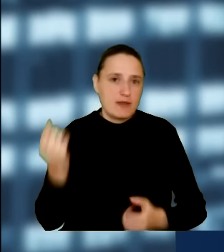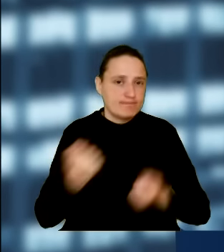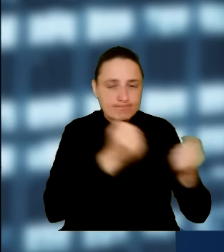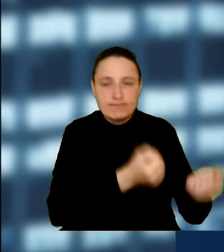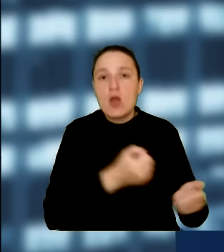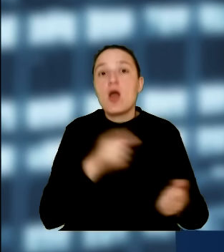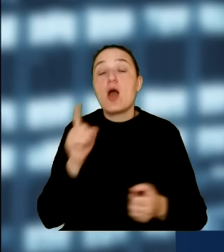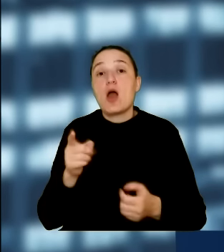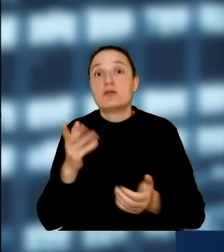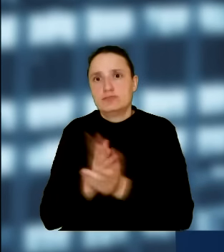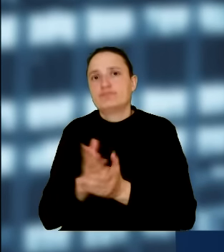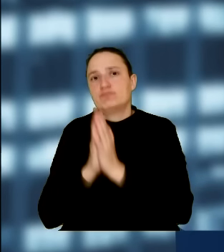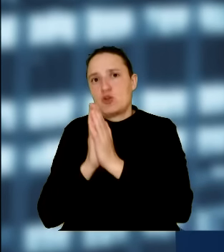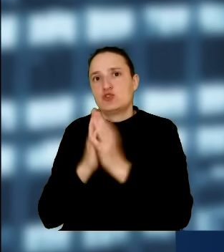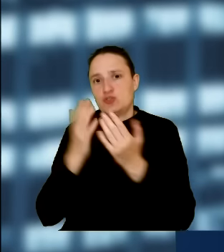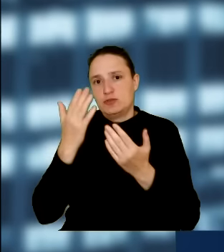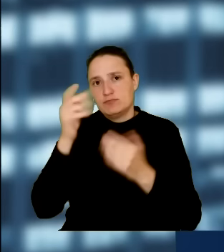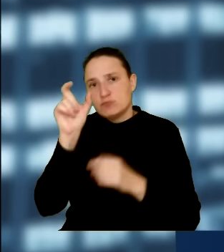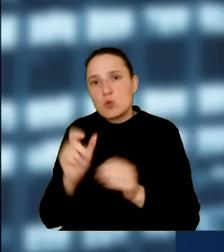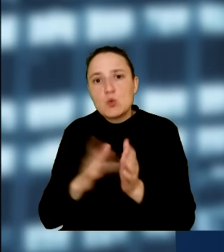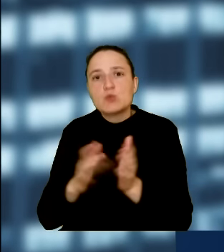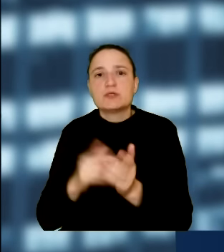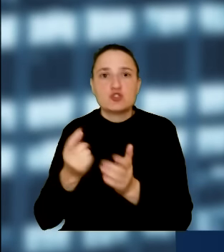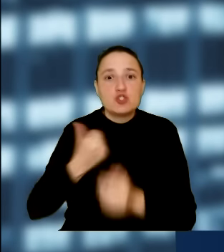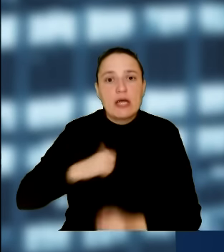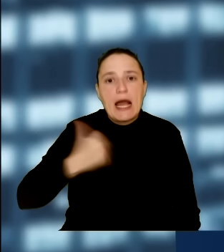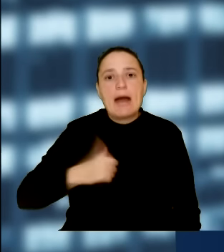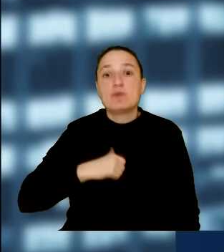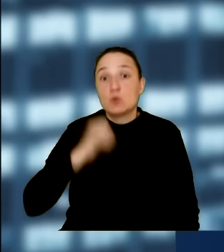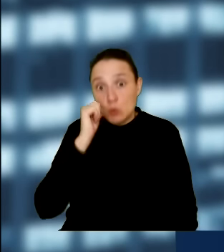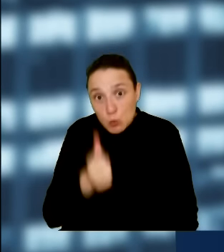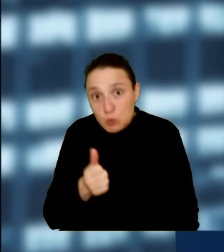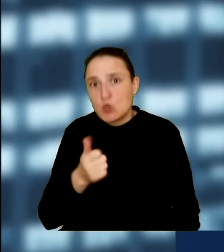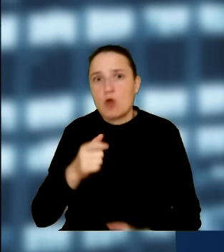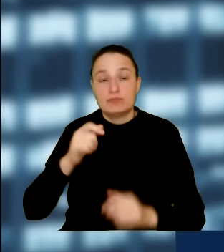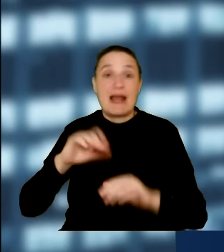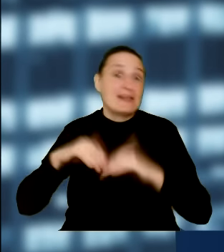premiera Donalda Tuska. Nadal na niego czekamy. Liczymy, że jutro się z nami spotka. Jutro jest posiedzenie Sejmu.